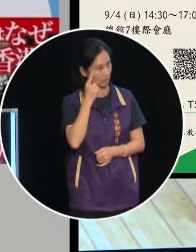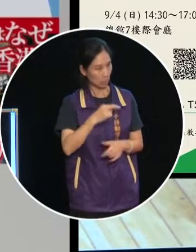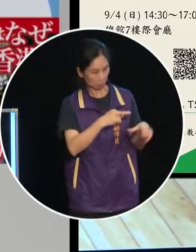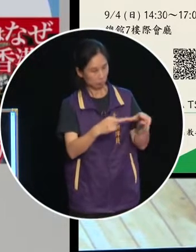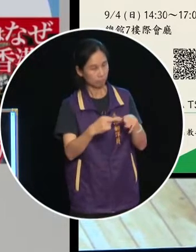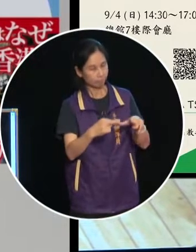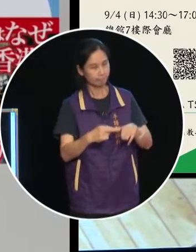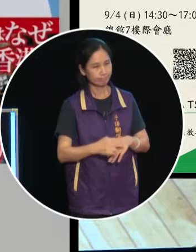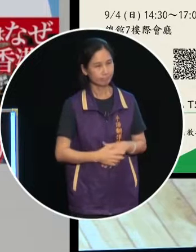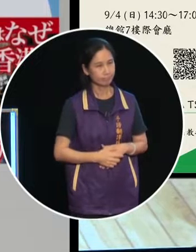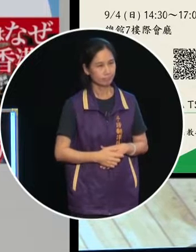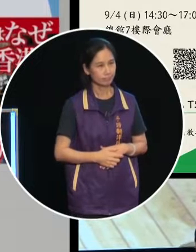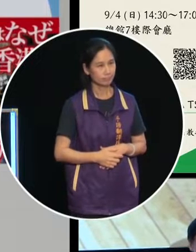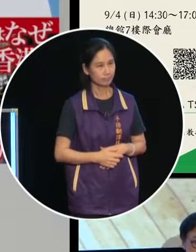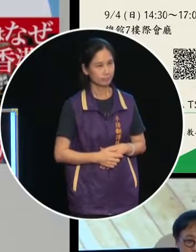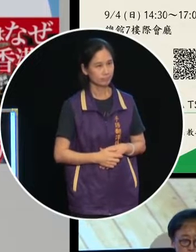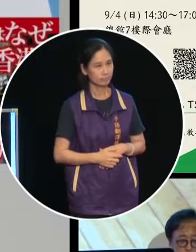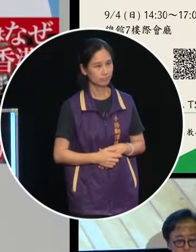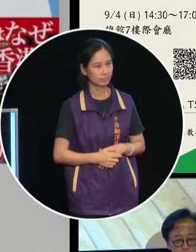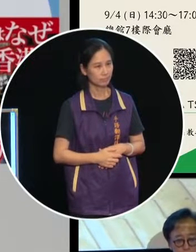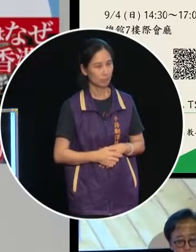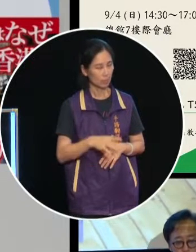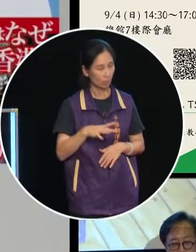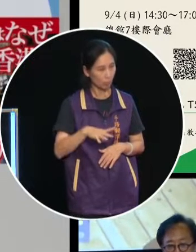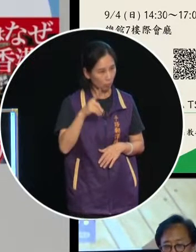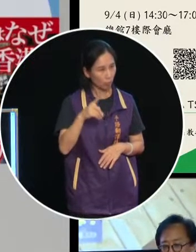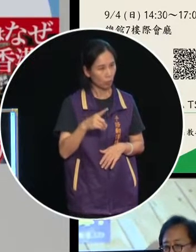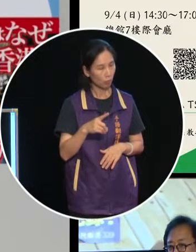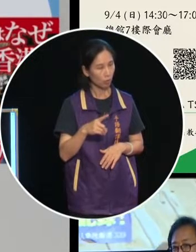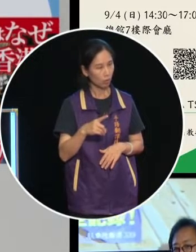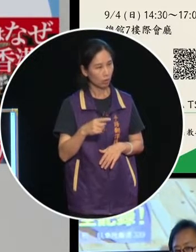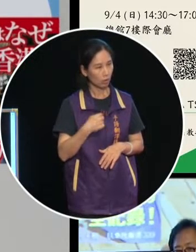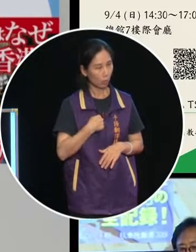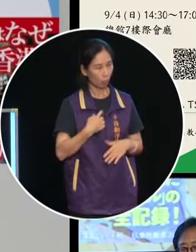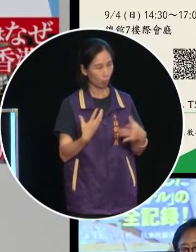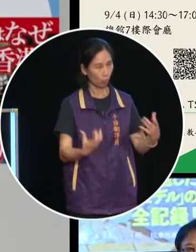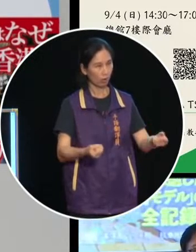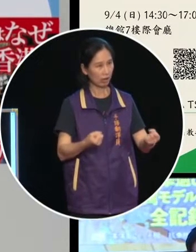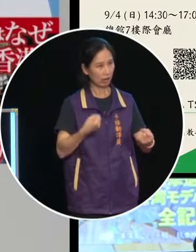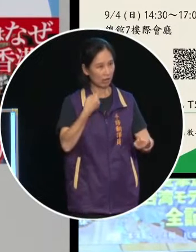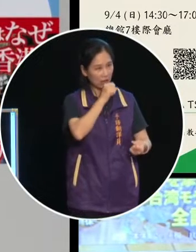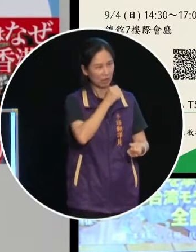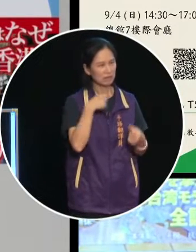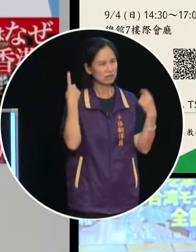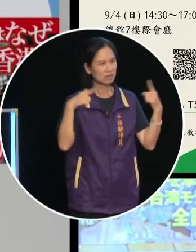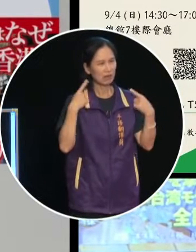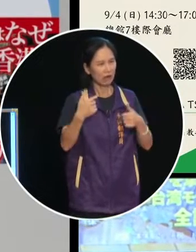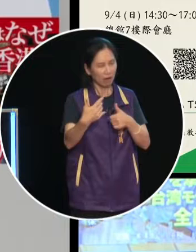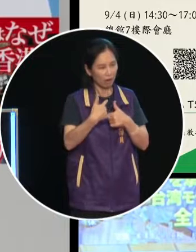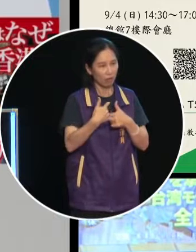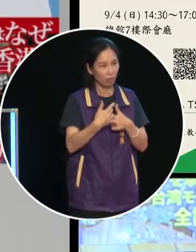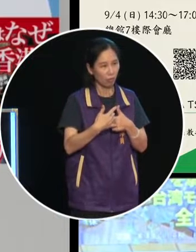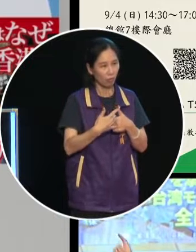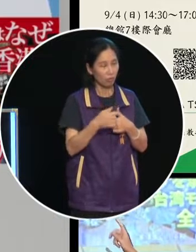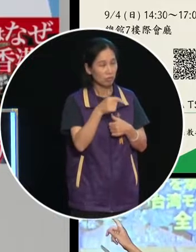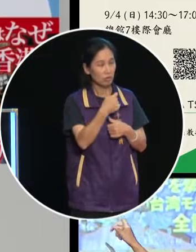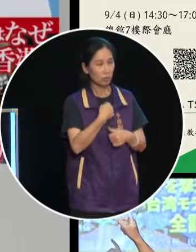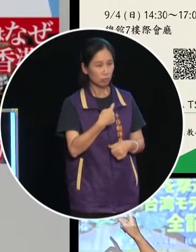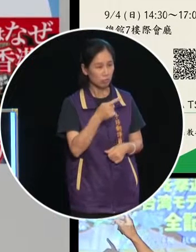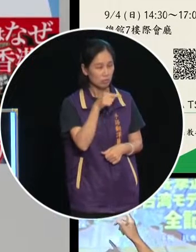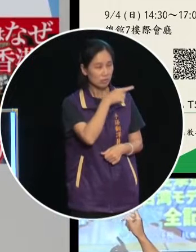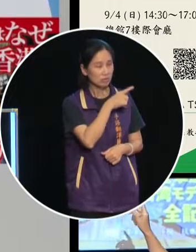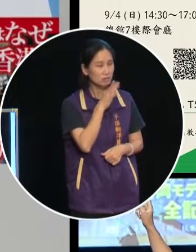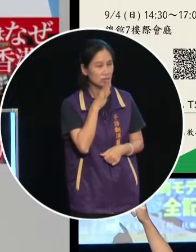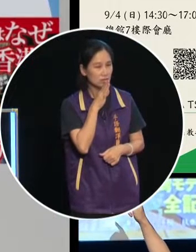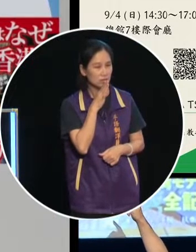绍给各位介绍了。首先，我在台湾经常被问到：“野岛先生，你是到底